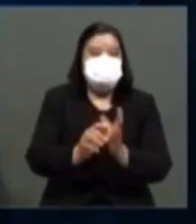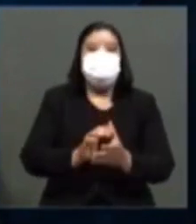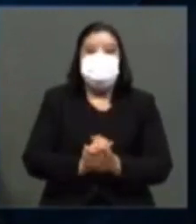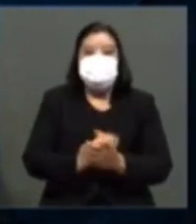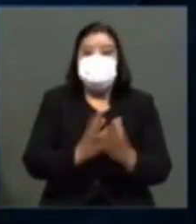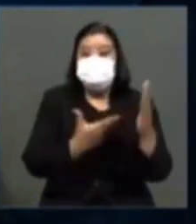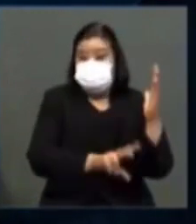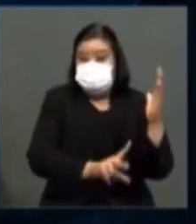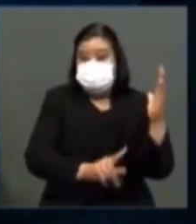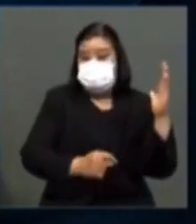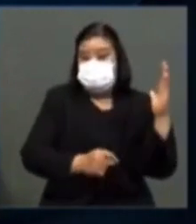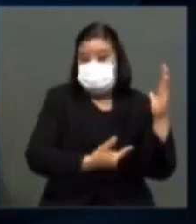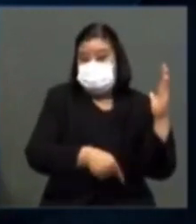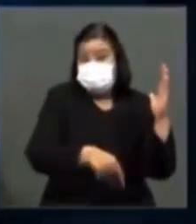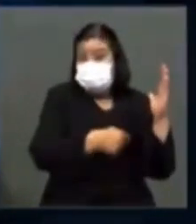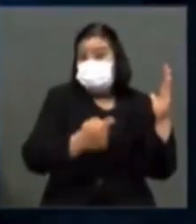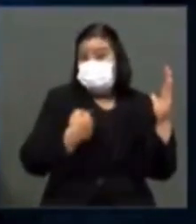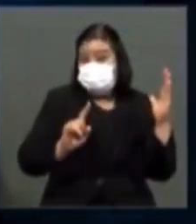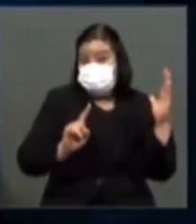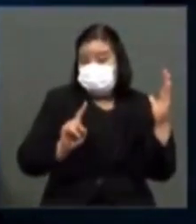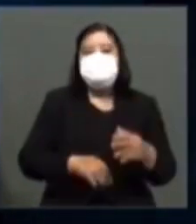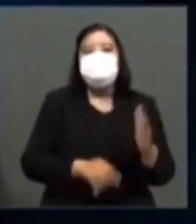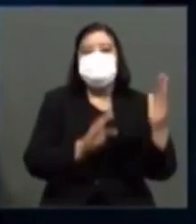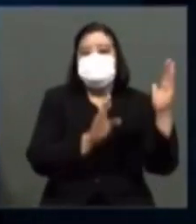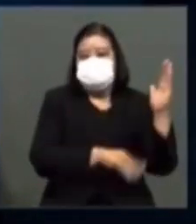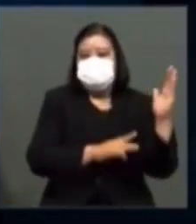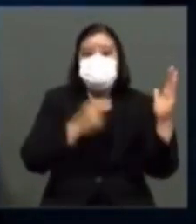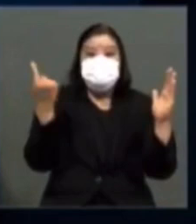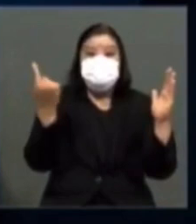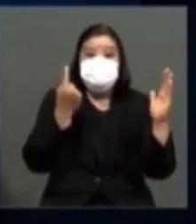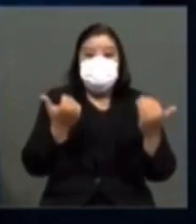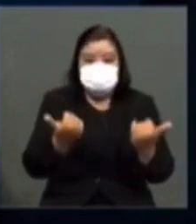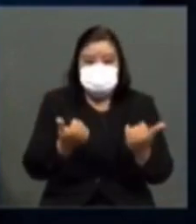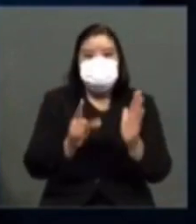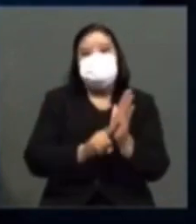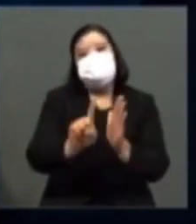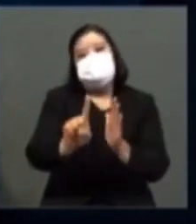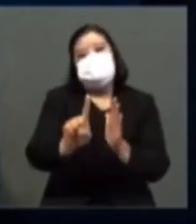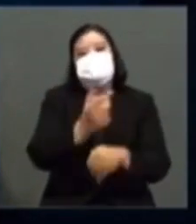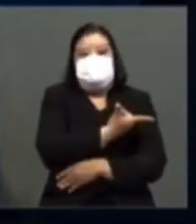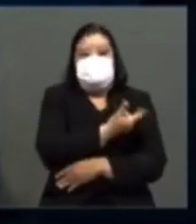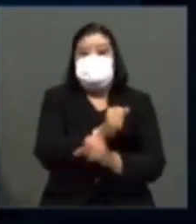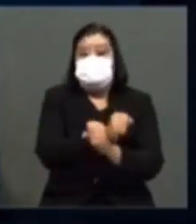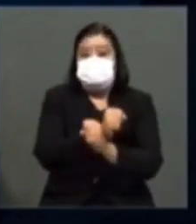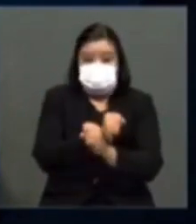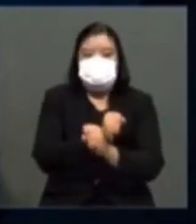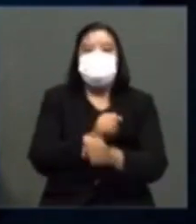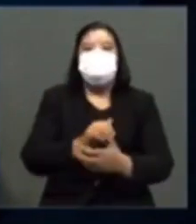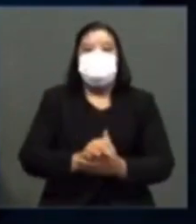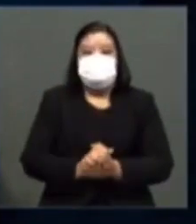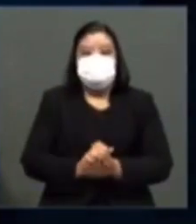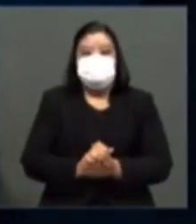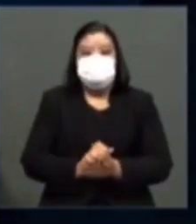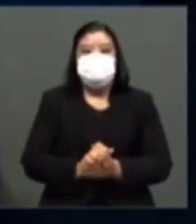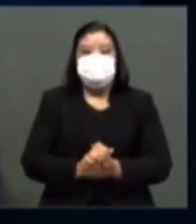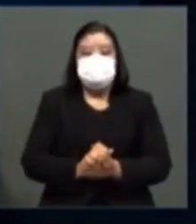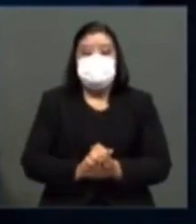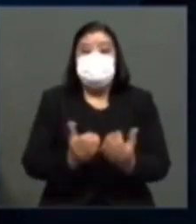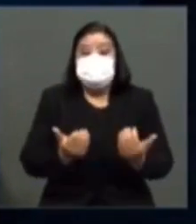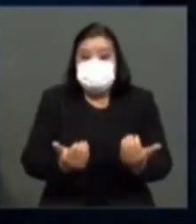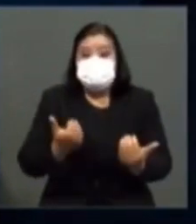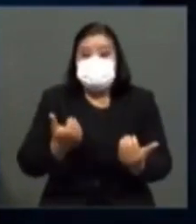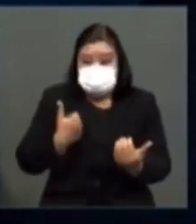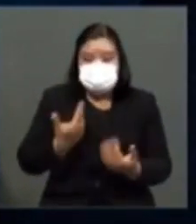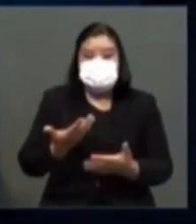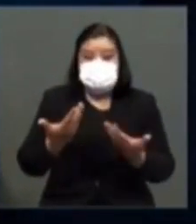ดภูเก็ตพังงาซึ่งถือได้ว่าเป็นจังหวัดท่องเที่ยวนะคะอันนี้เป็นเข็ม1นะคะในส่วนของจังหวัดที่ได้รับ